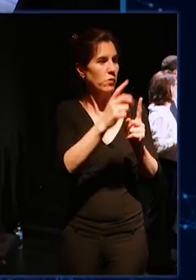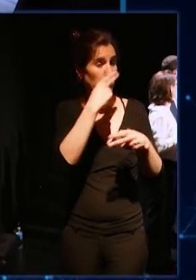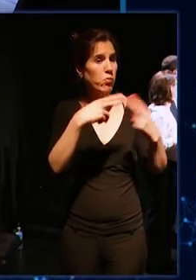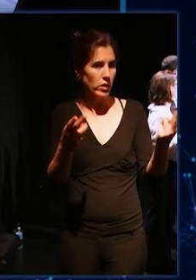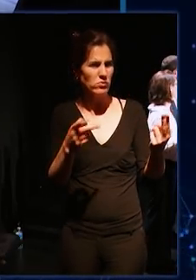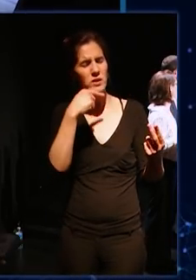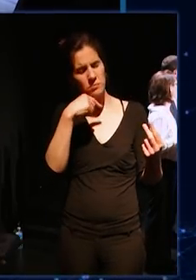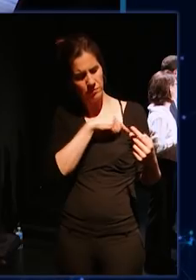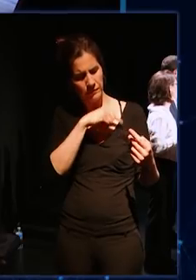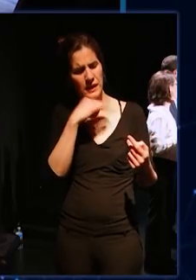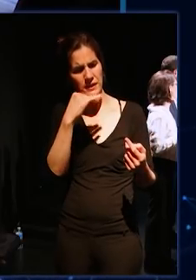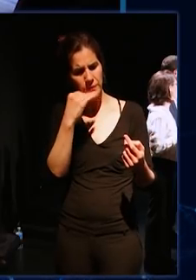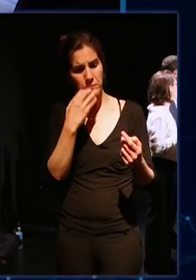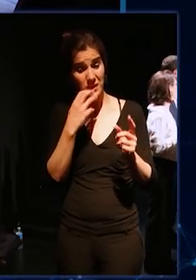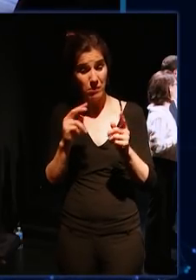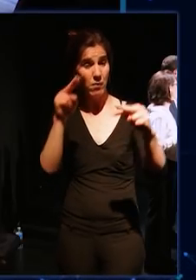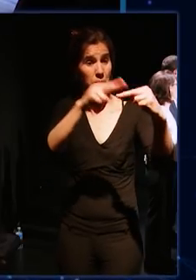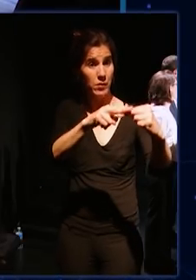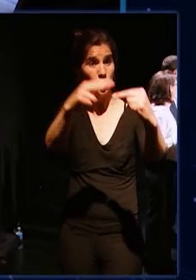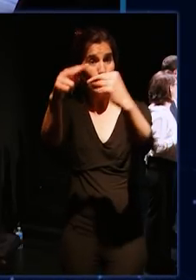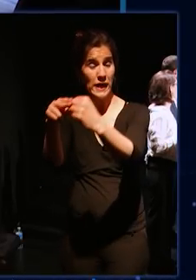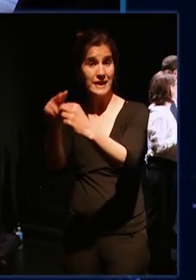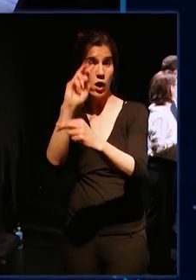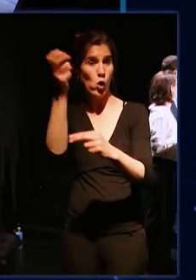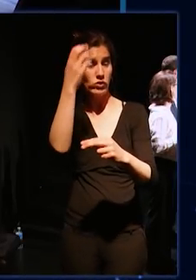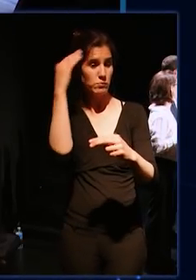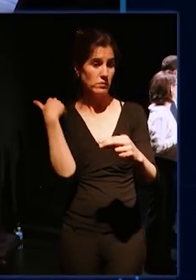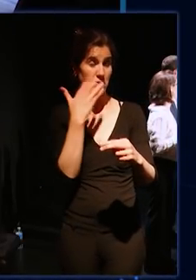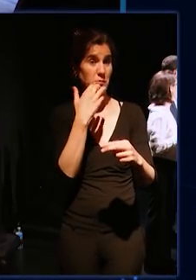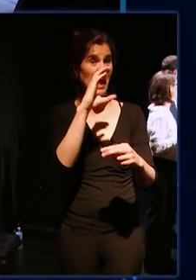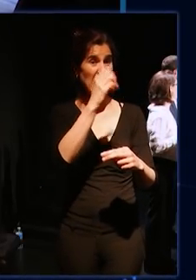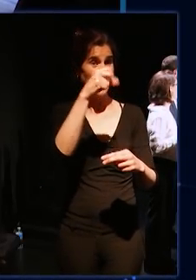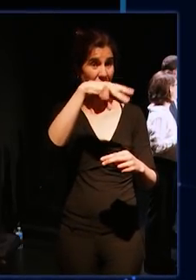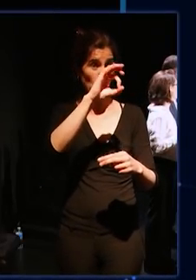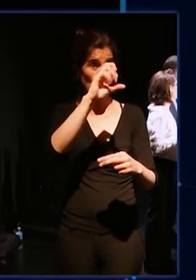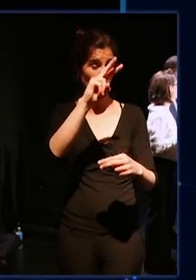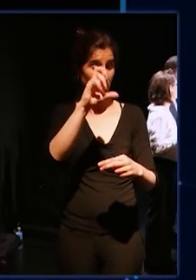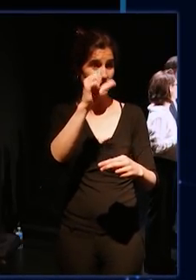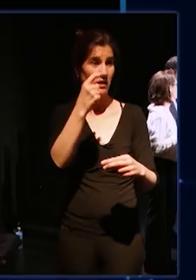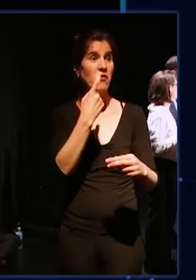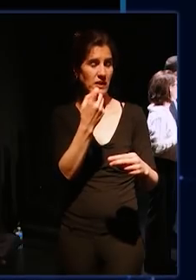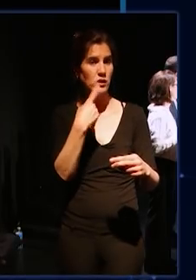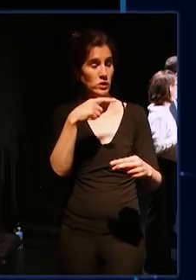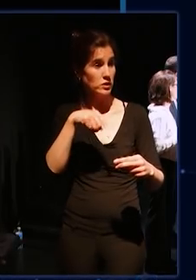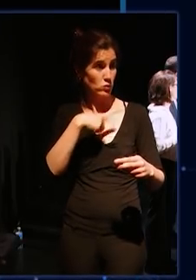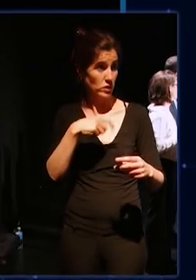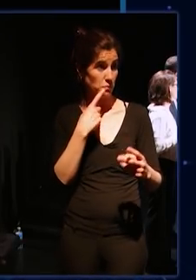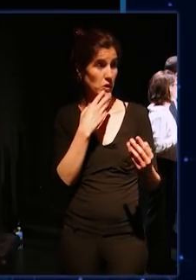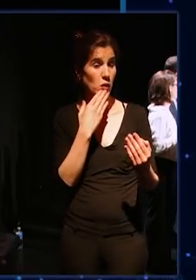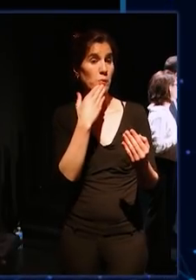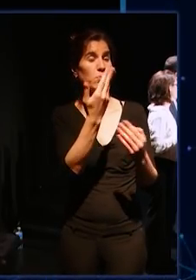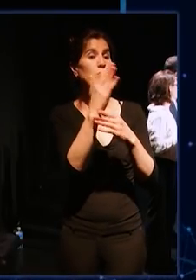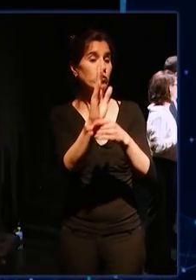altres municipis, com per exemple en Cànoves, i en aquest sentit proposem un transport públic mancomunat amb